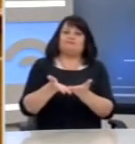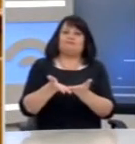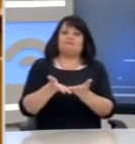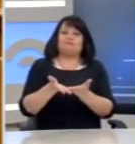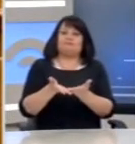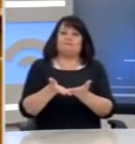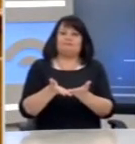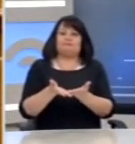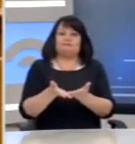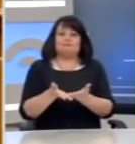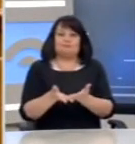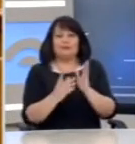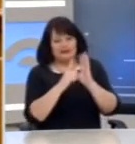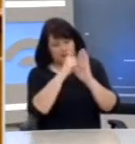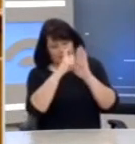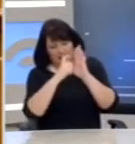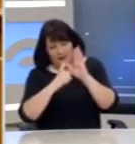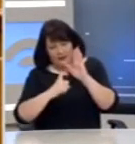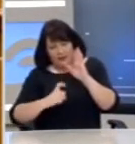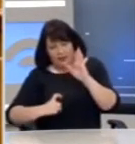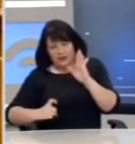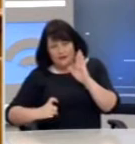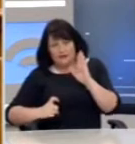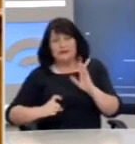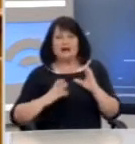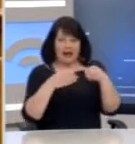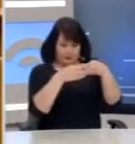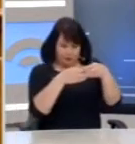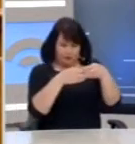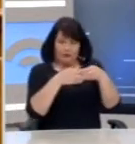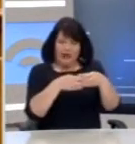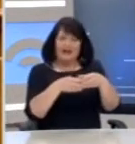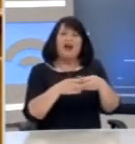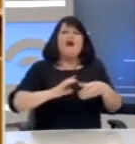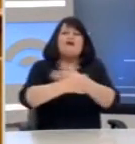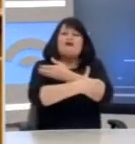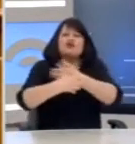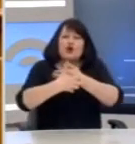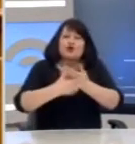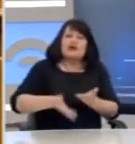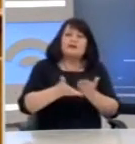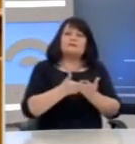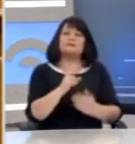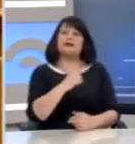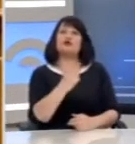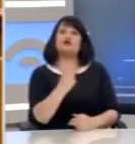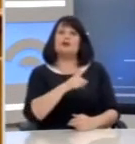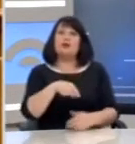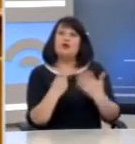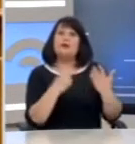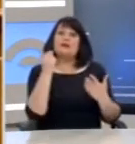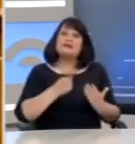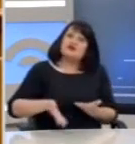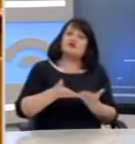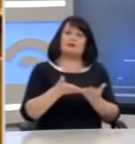δεκατημόριο, και μιλάμε για μια κατηγορία απόλυτης πτώχειας, η ενίσχυση του εισοδήματος είναι της τάξης του 22,7%.